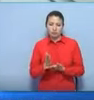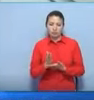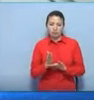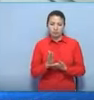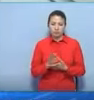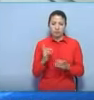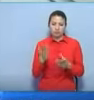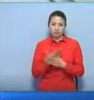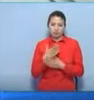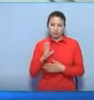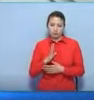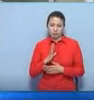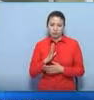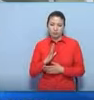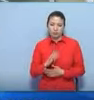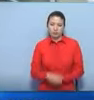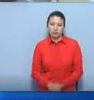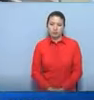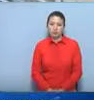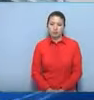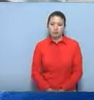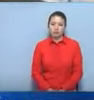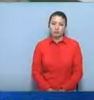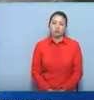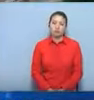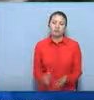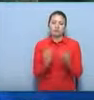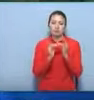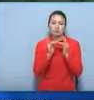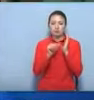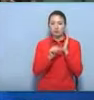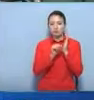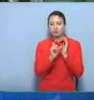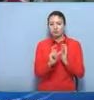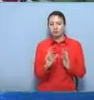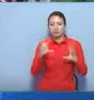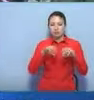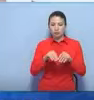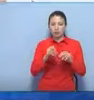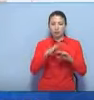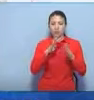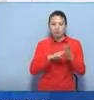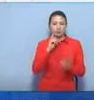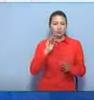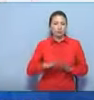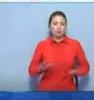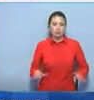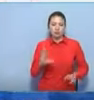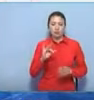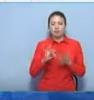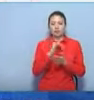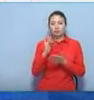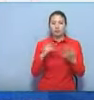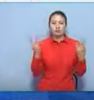көмегіміз тие берсін, Алла разы болсын. Ал жатақханаға 60 адам қоныстанған, олардың 19-ы жас балалар. Қазір арыстықтар